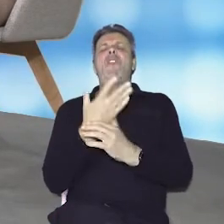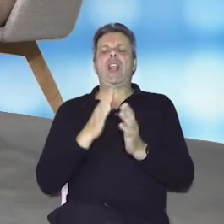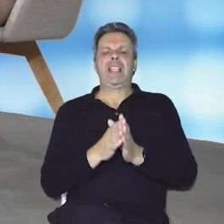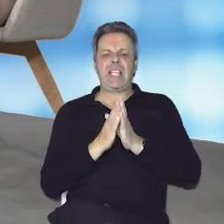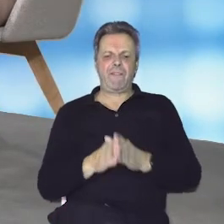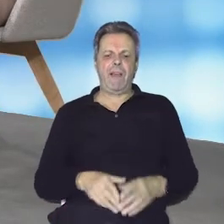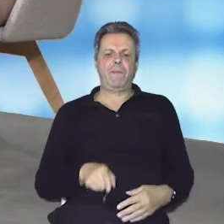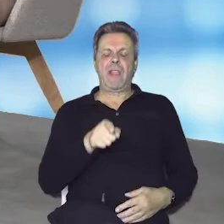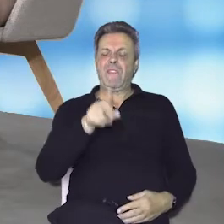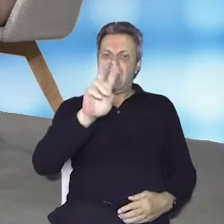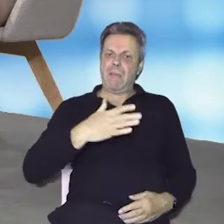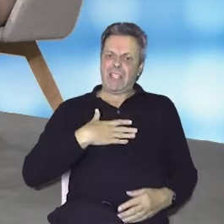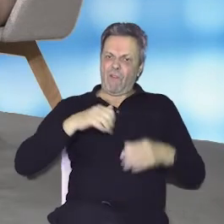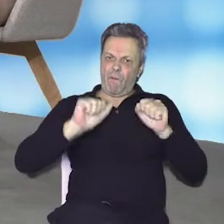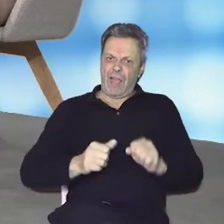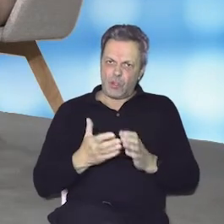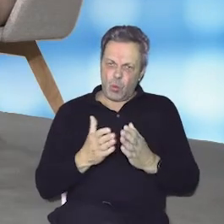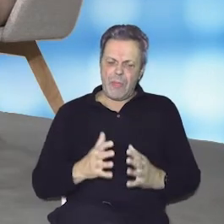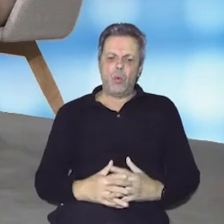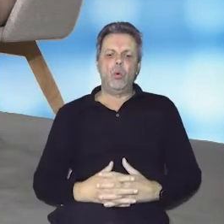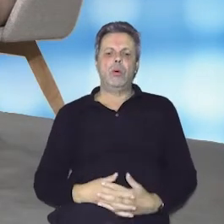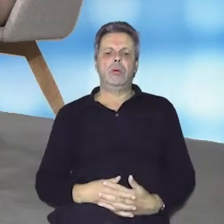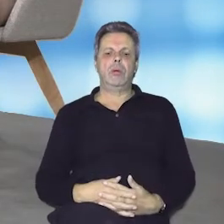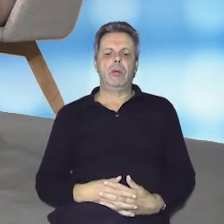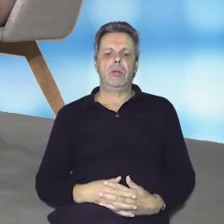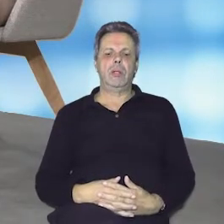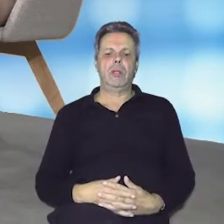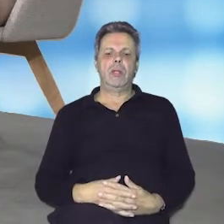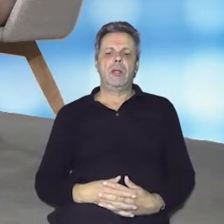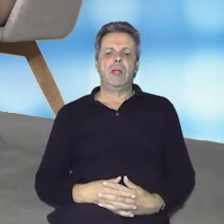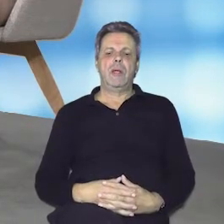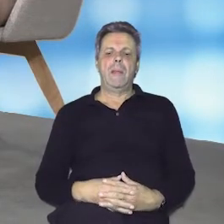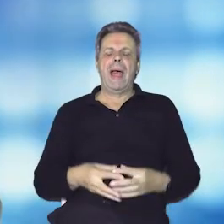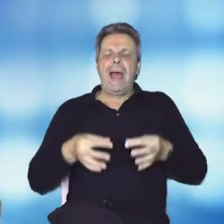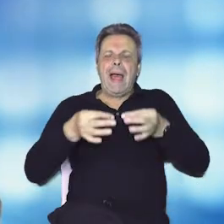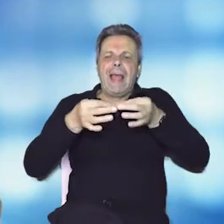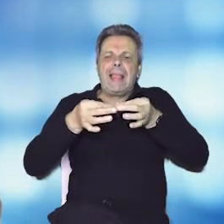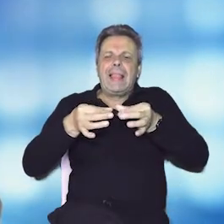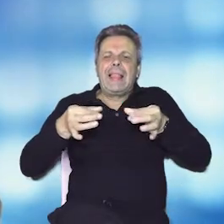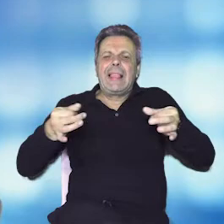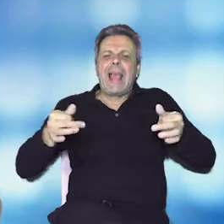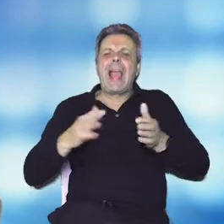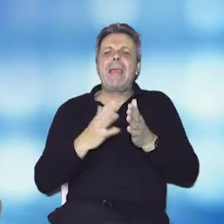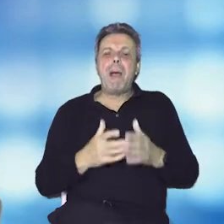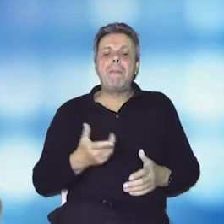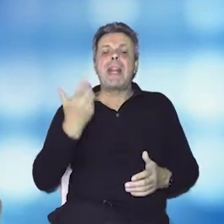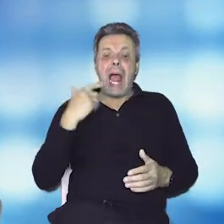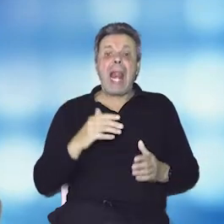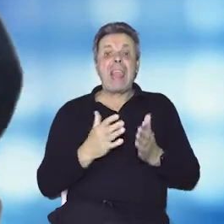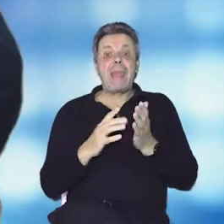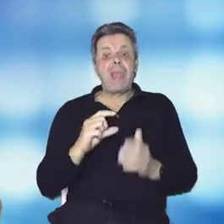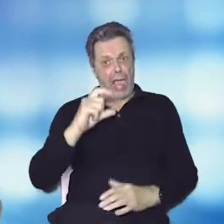svoju vlastitu knjigu. Tako je. Na nevjerojatno tankom papiru, ali knjige ima. ima